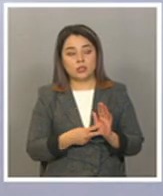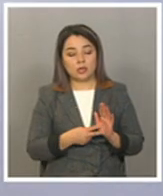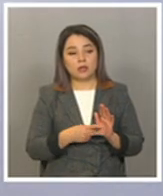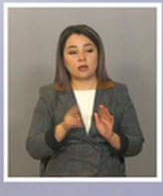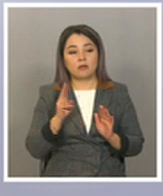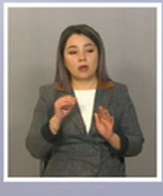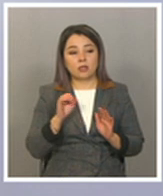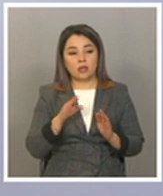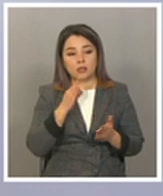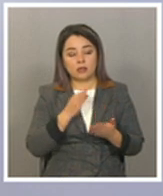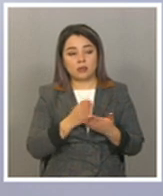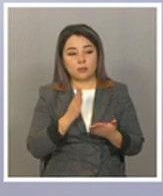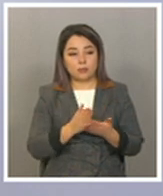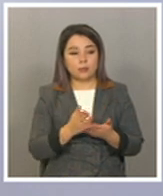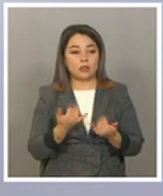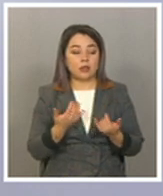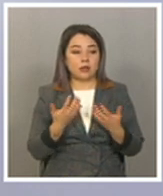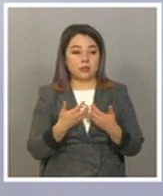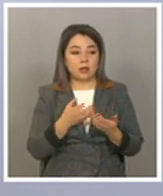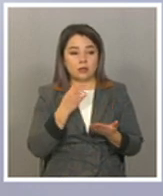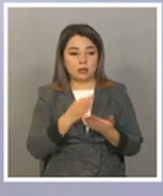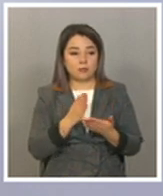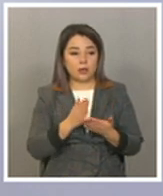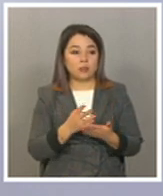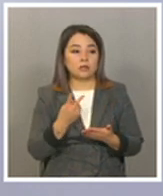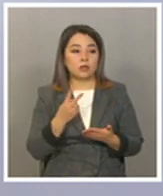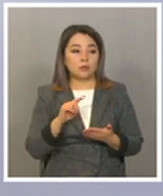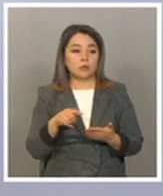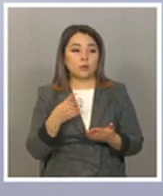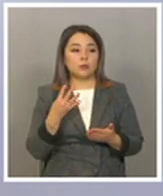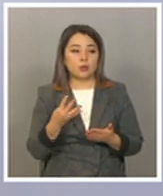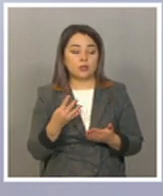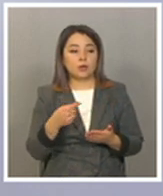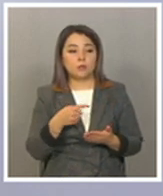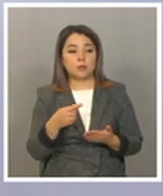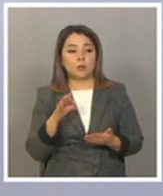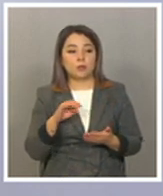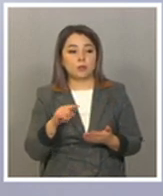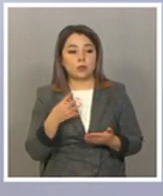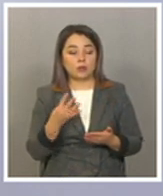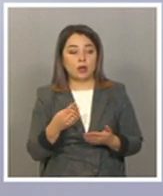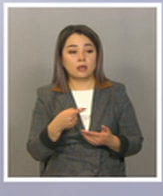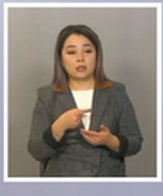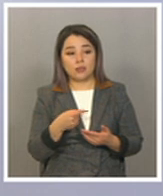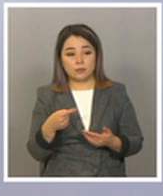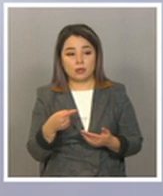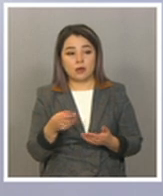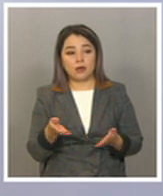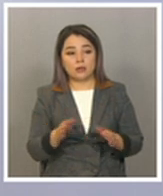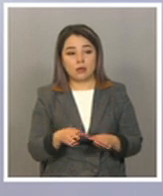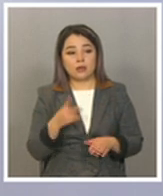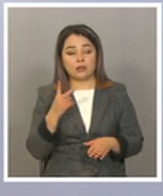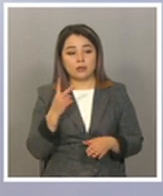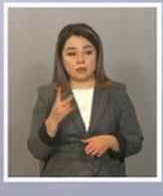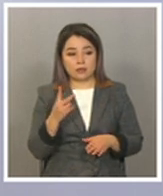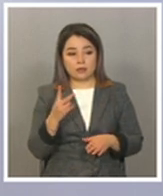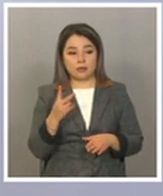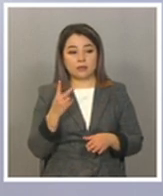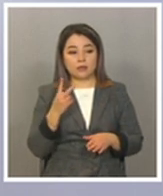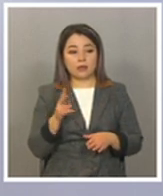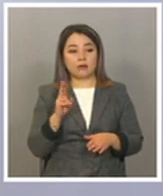0/7-тің квадраты. Есептейік онда 2/4-тен 0/4-ті азайтамыз,